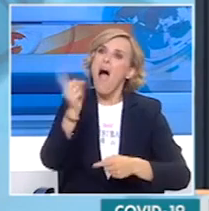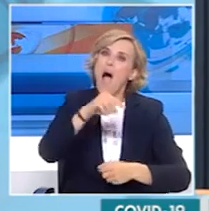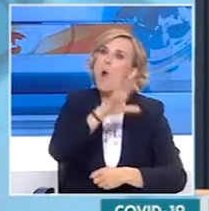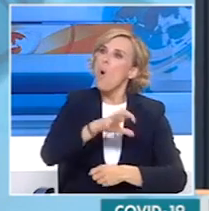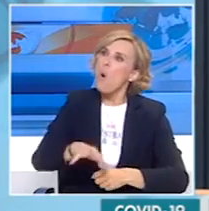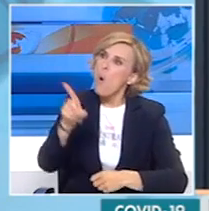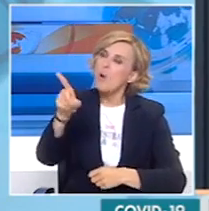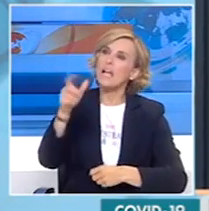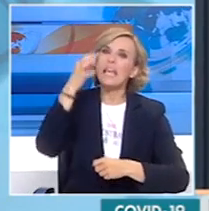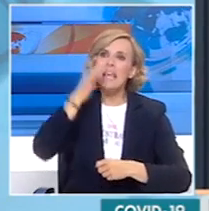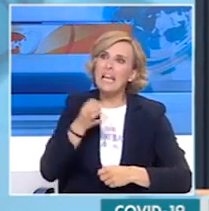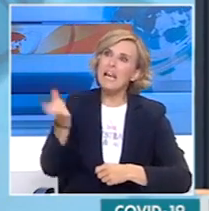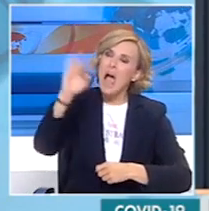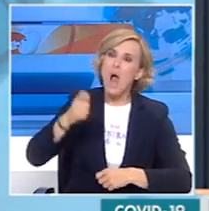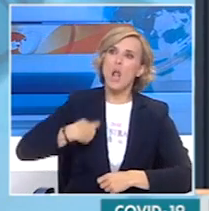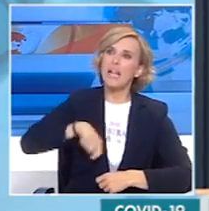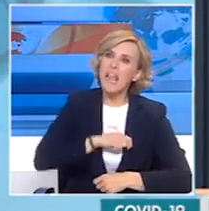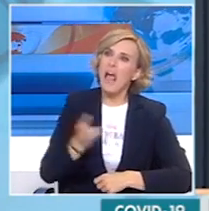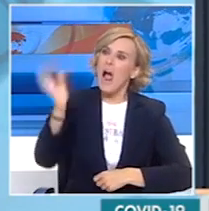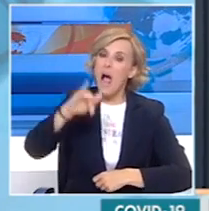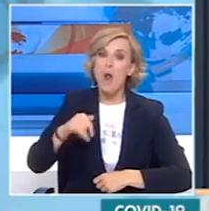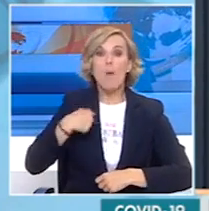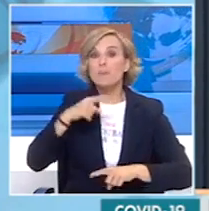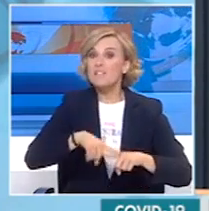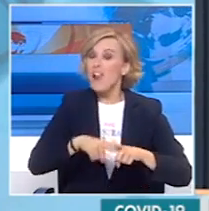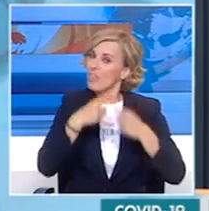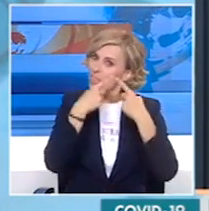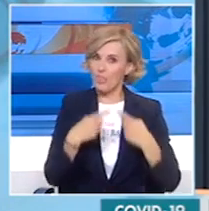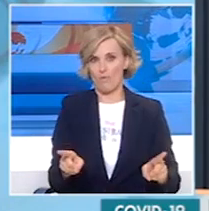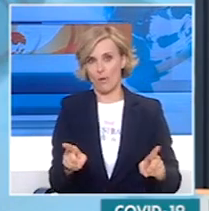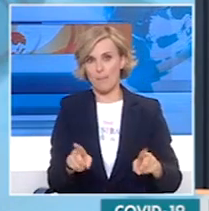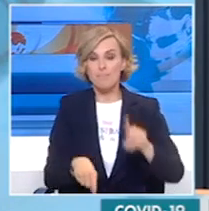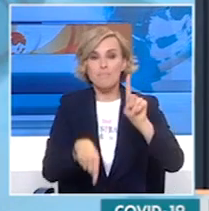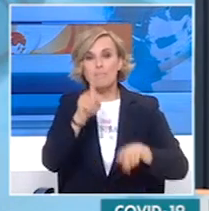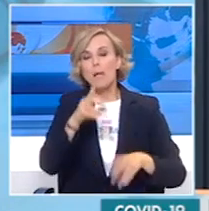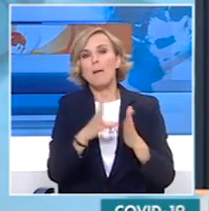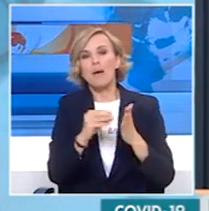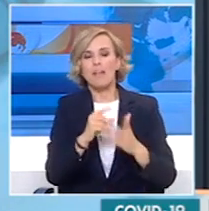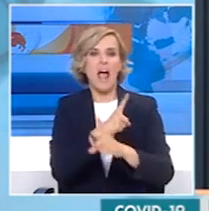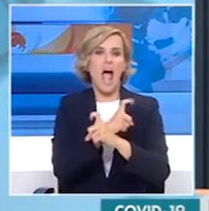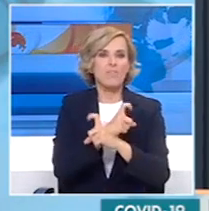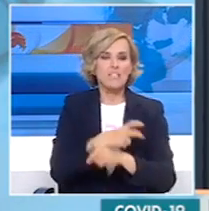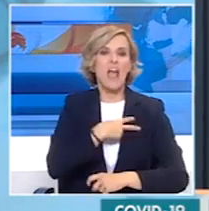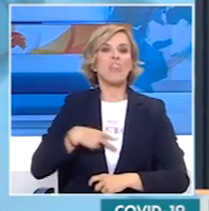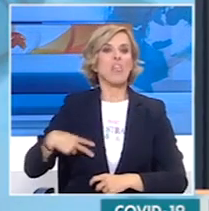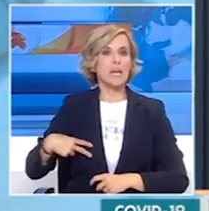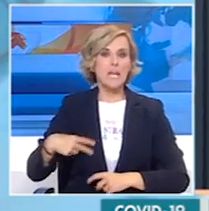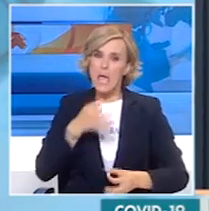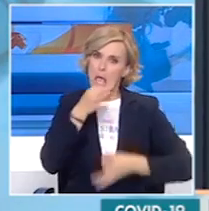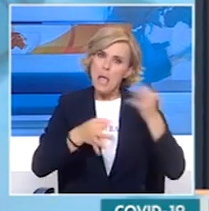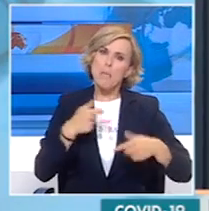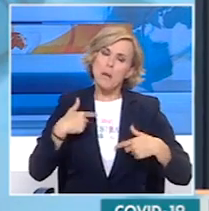φάσεις της επιδημίας. Τη στιγμή που ελάχιστες χώρες προς το παρόν, όπως η Αυστρία και η Δανία, συζητούν άρση των